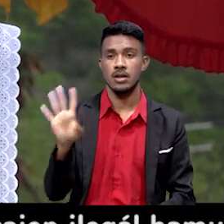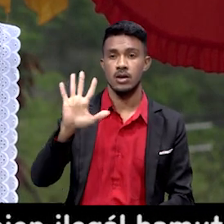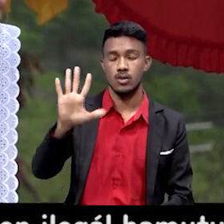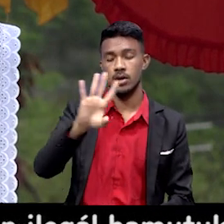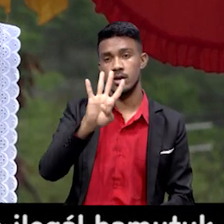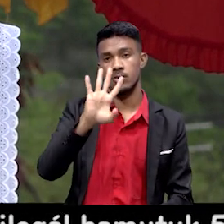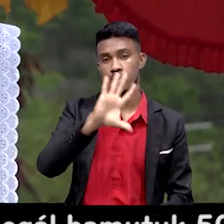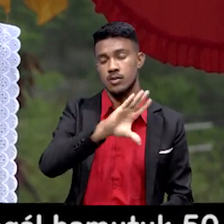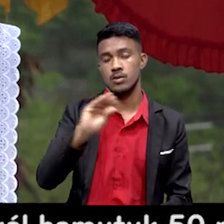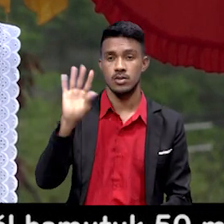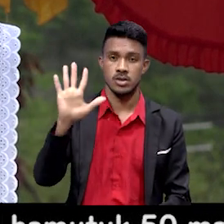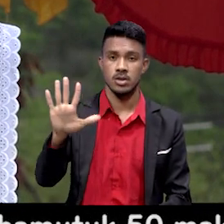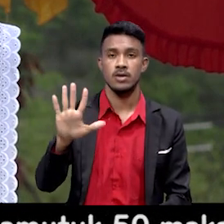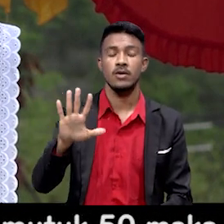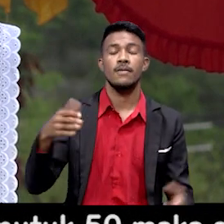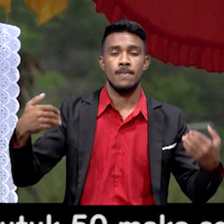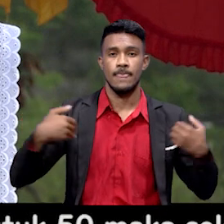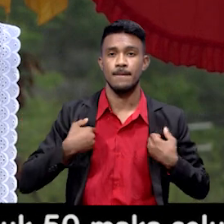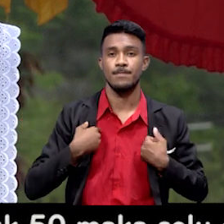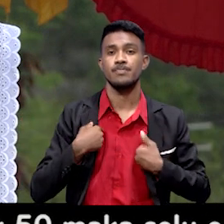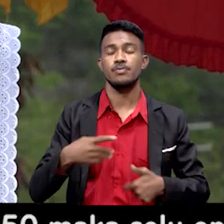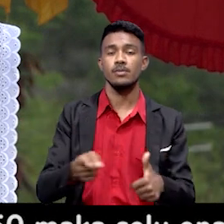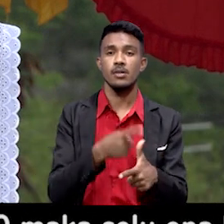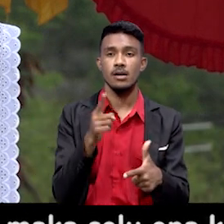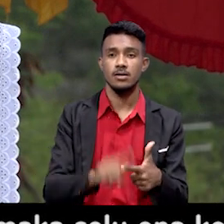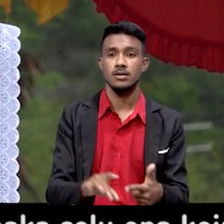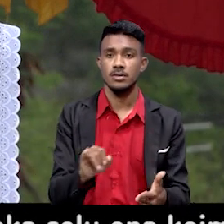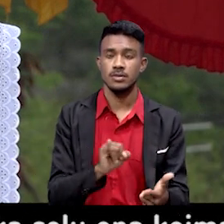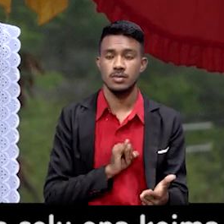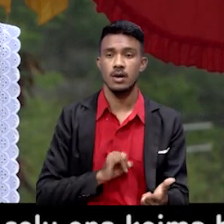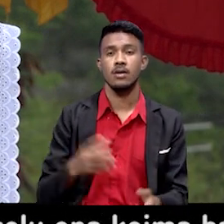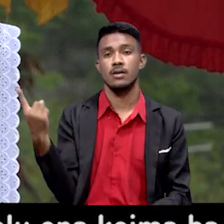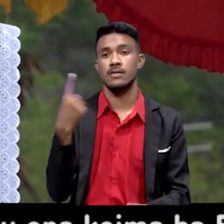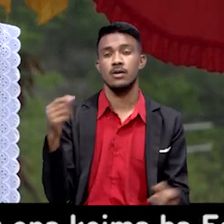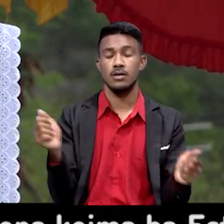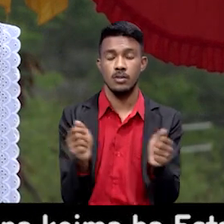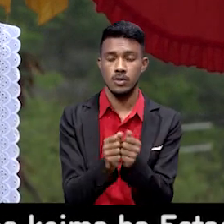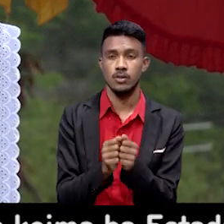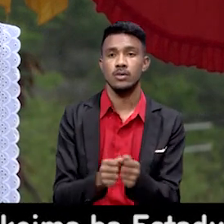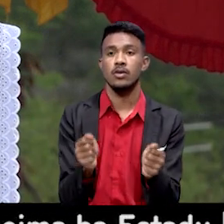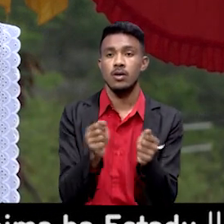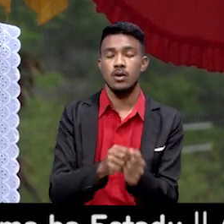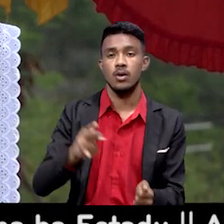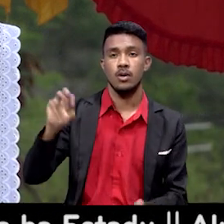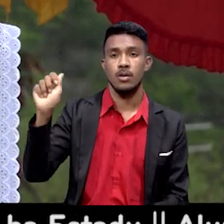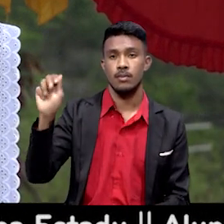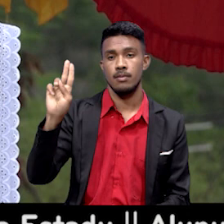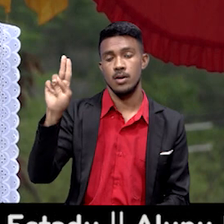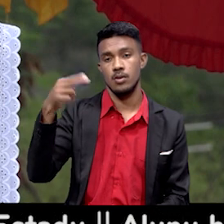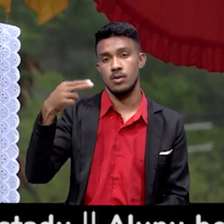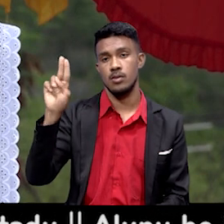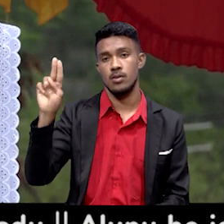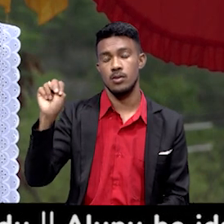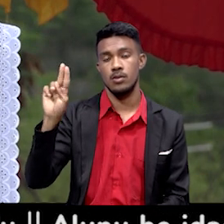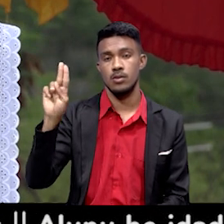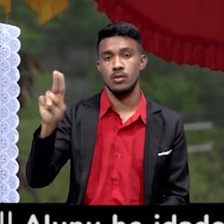de guerra civil, amo dalla barak sempre o Mauguno, Anderua, o